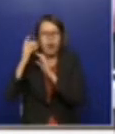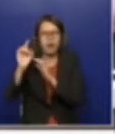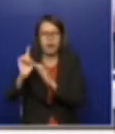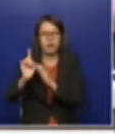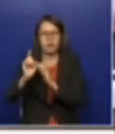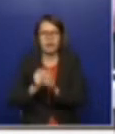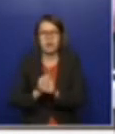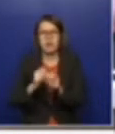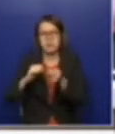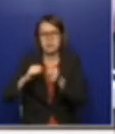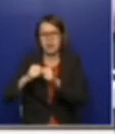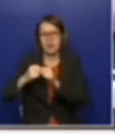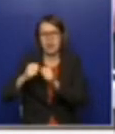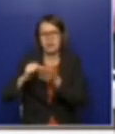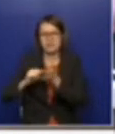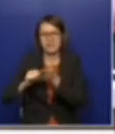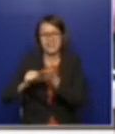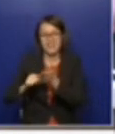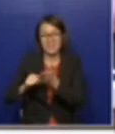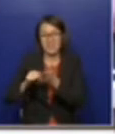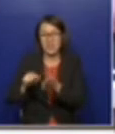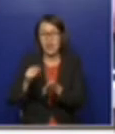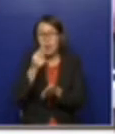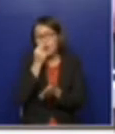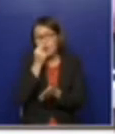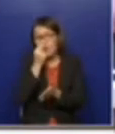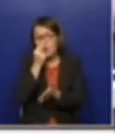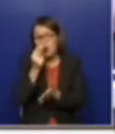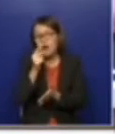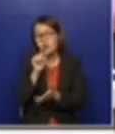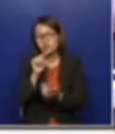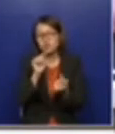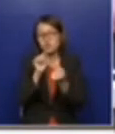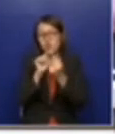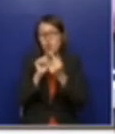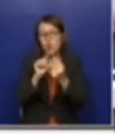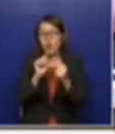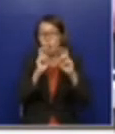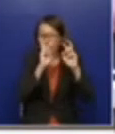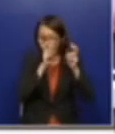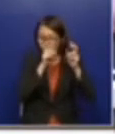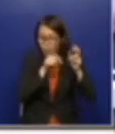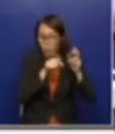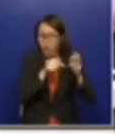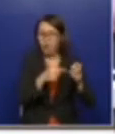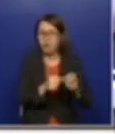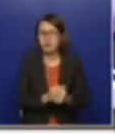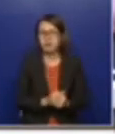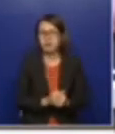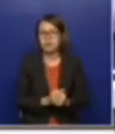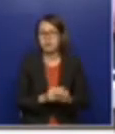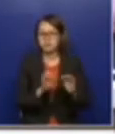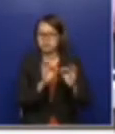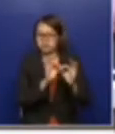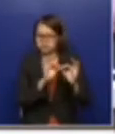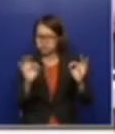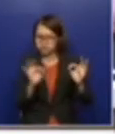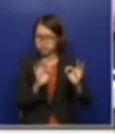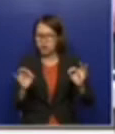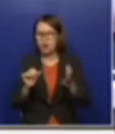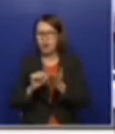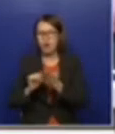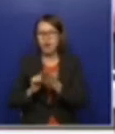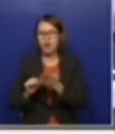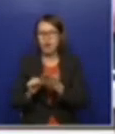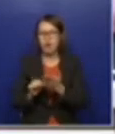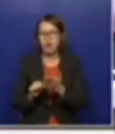การแก้ไขปัญหาโดยดูจากหลักการร่างพระราชบัญญัติฉบับนี้ประกอบกับท่านรัฐม